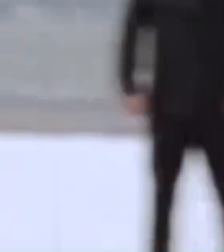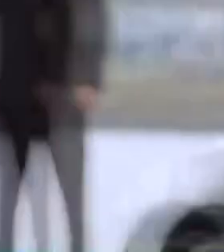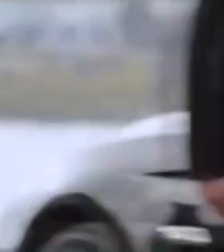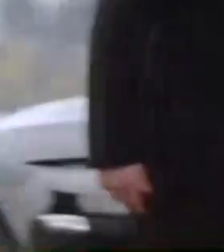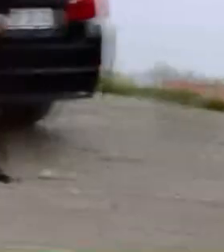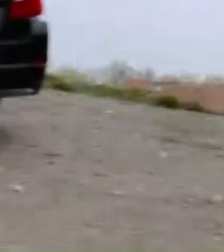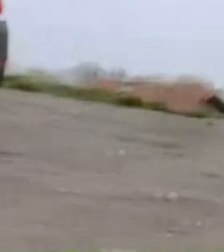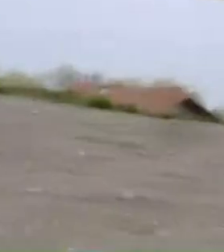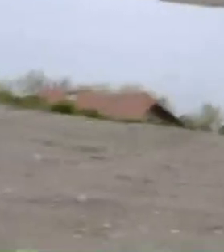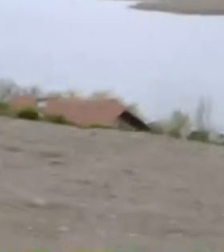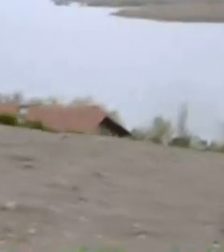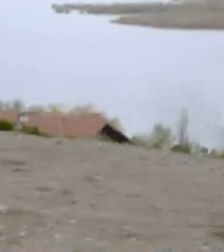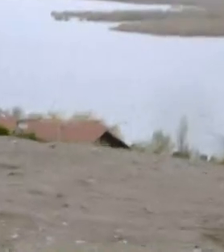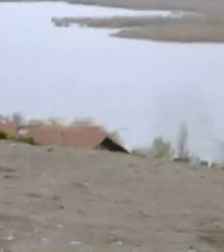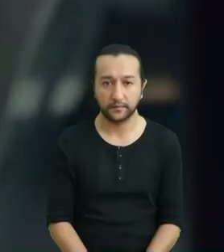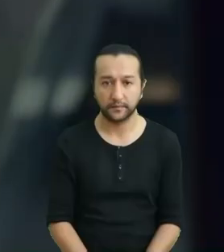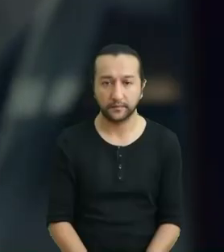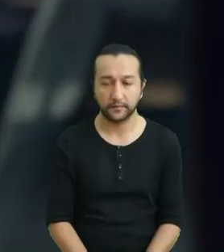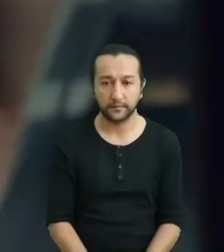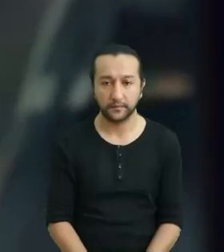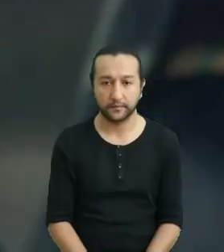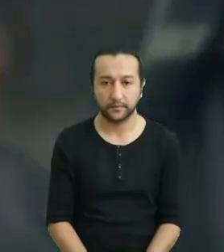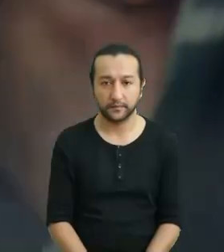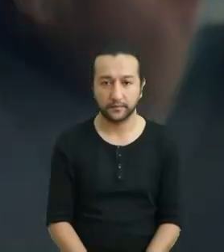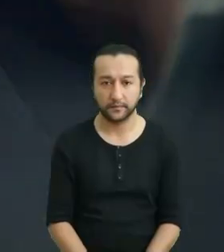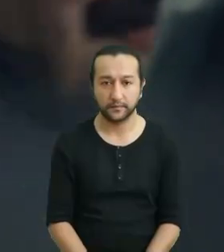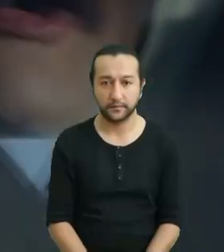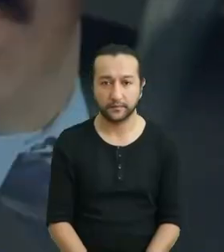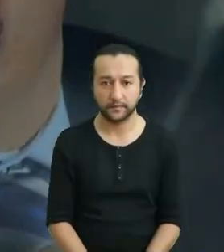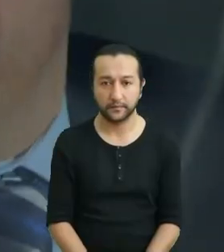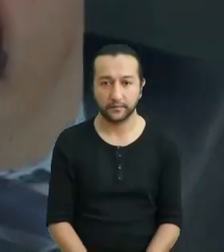Birol, Yıldıray'ın aracına geçiyor. Dışarıda dört koruma.